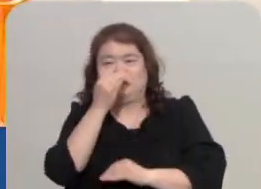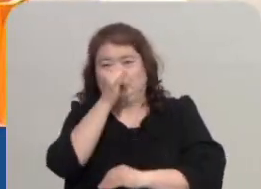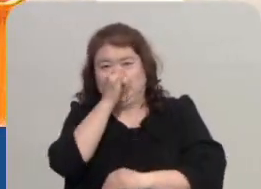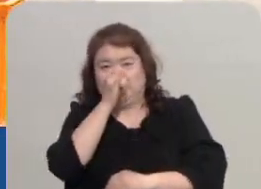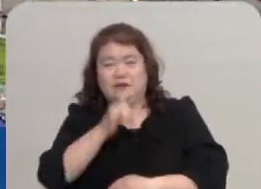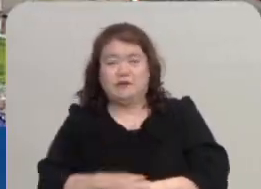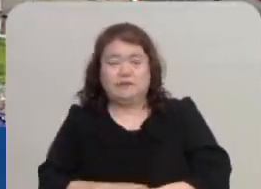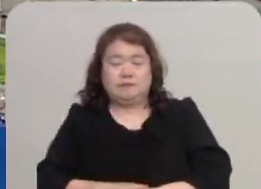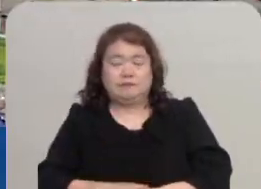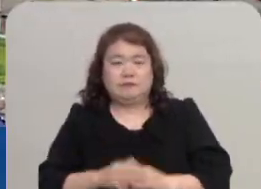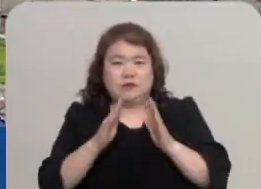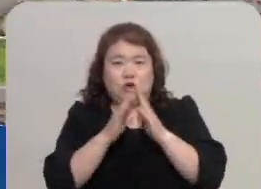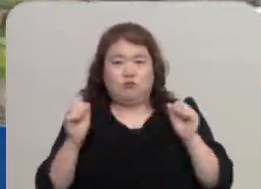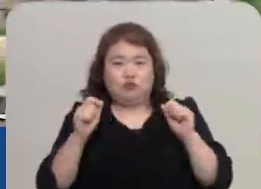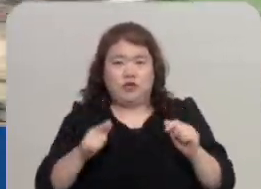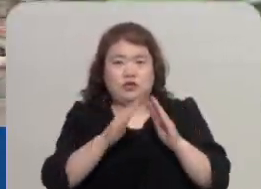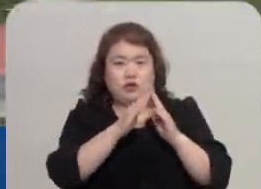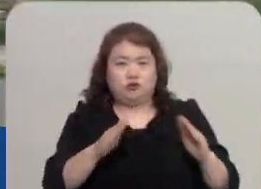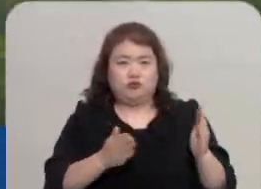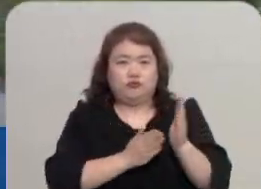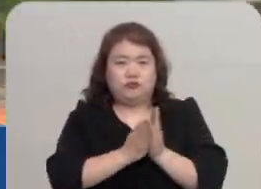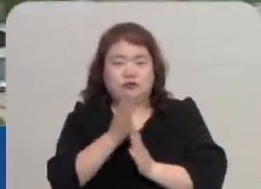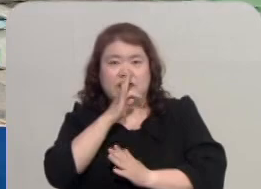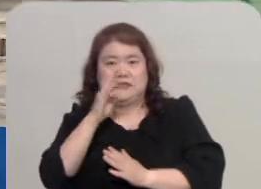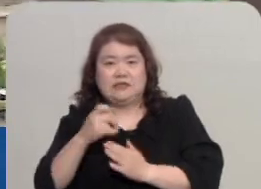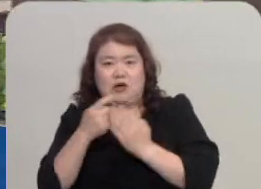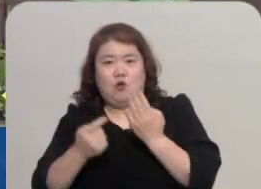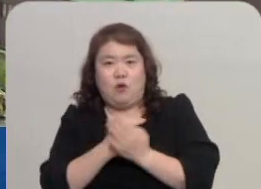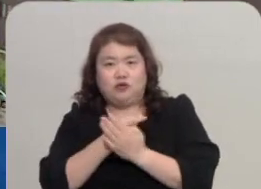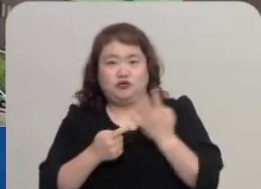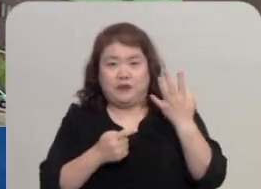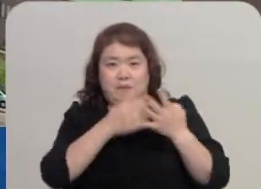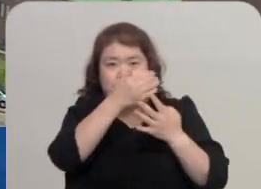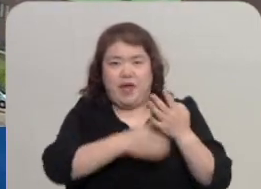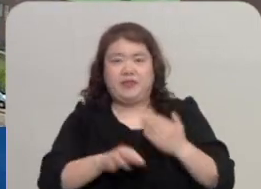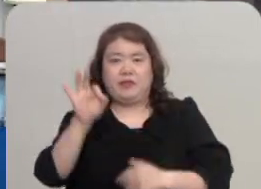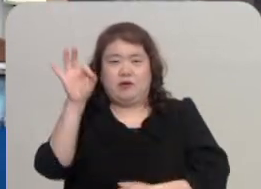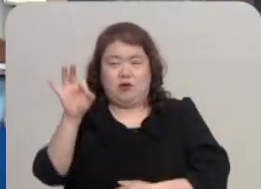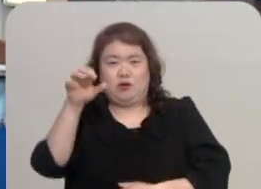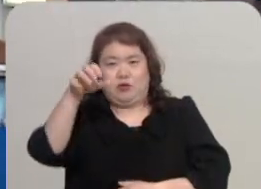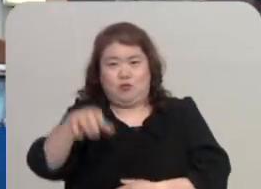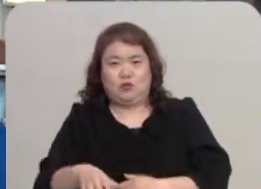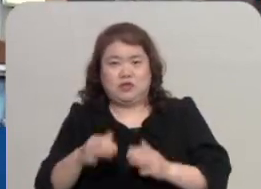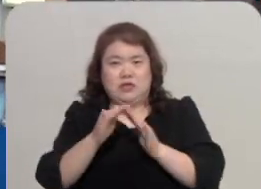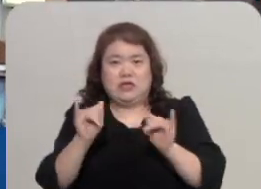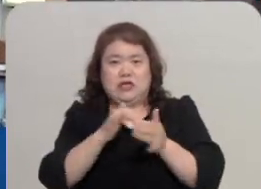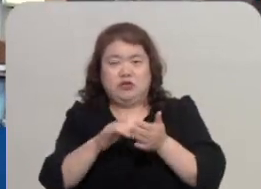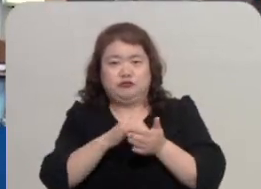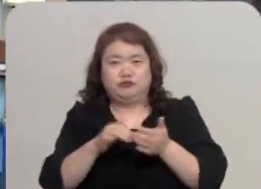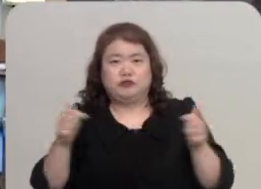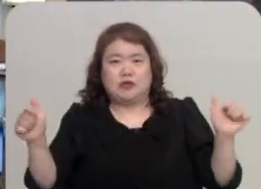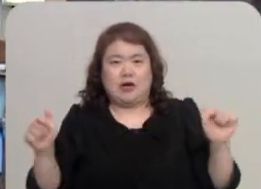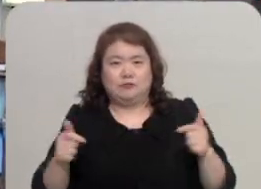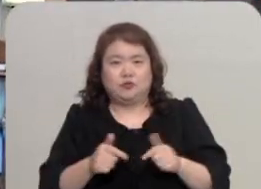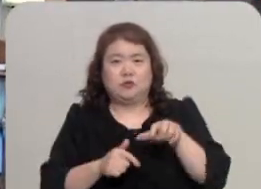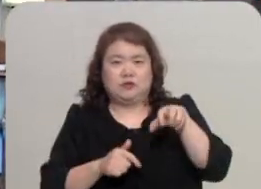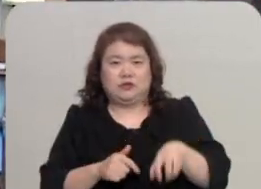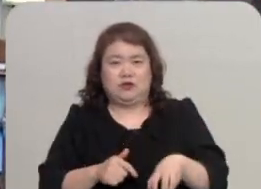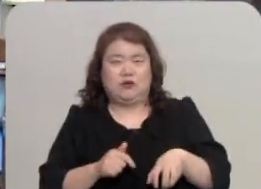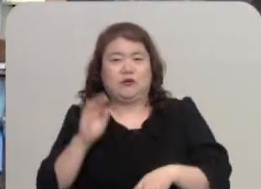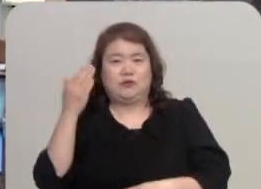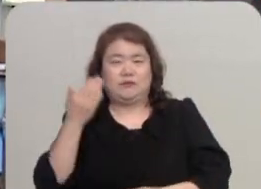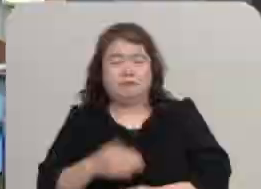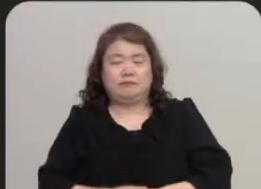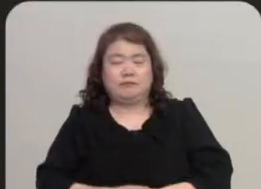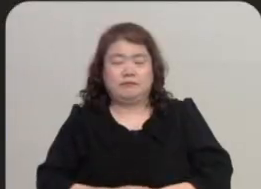했습니다. 전북에는 전주, 군산, 익산, 완주를 제외한 10개 시군이 인구 감소 지역에 해당합니다.